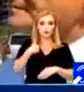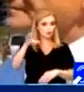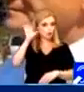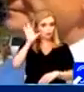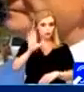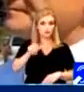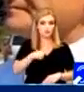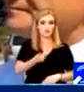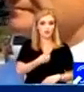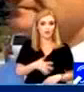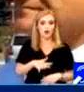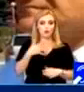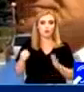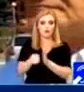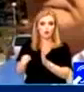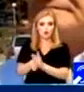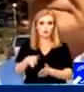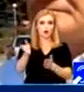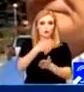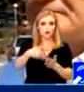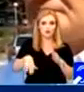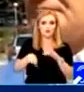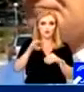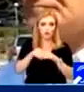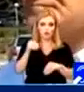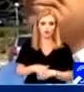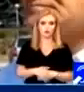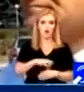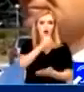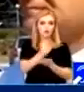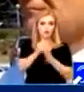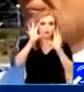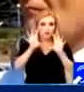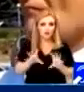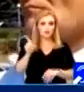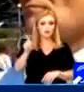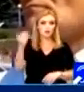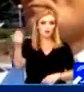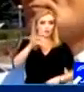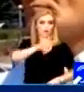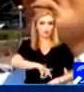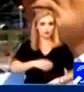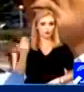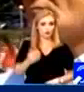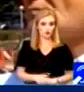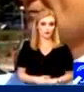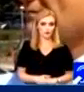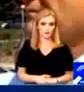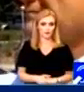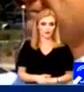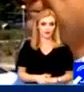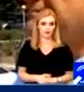fraudă, prin corupție, prin anularea voturilor și prin adoptarea unor legi care avantajează doar această